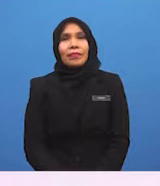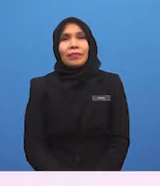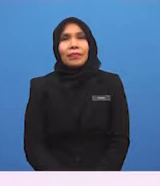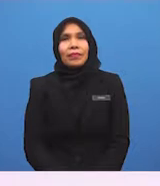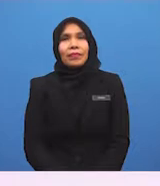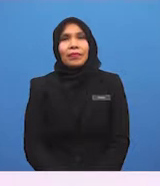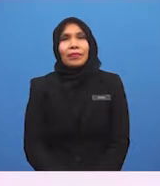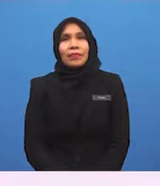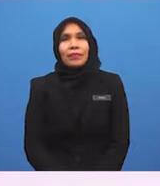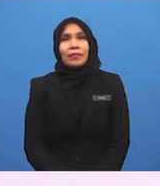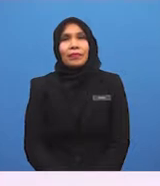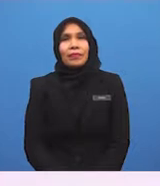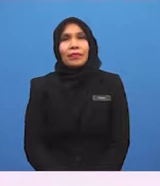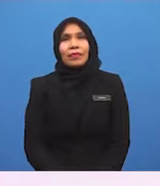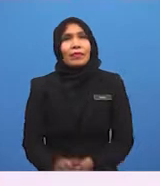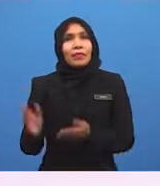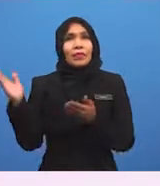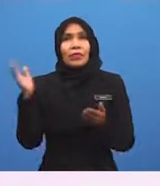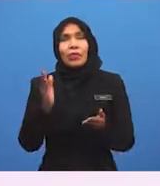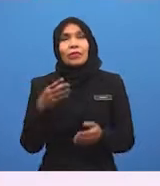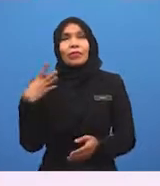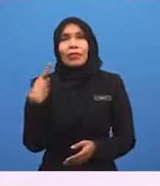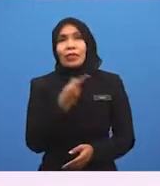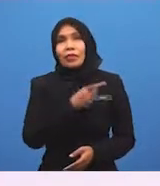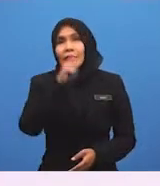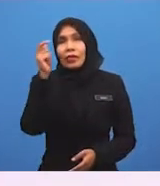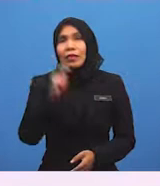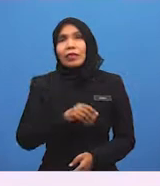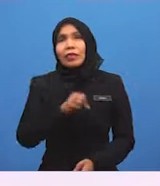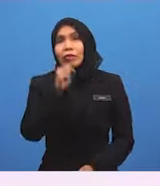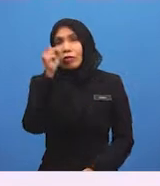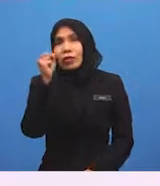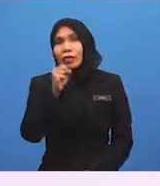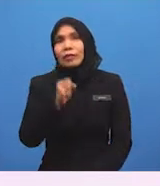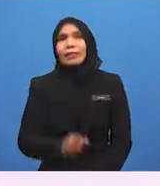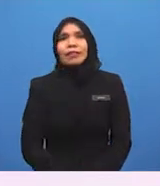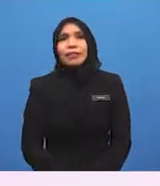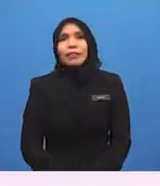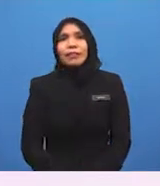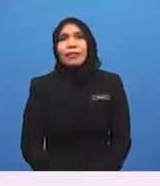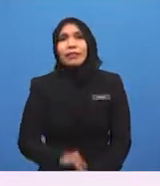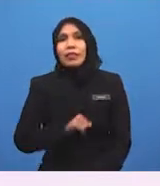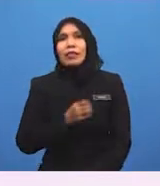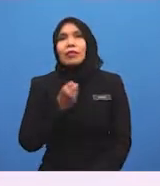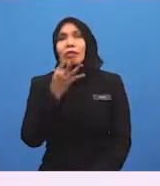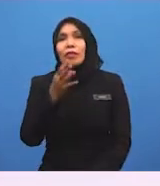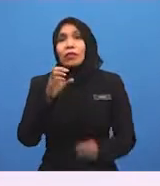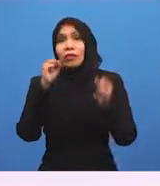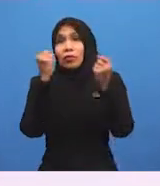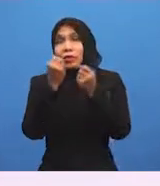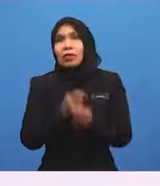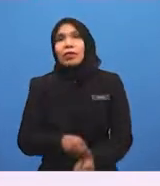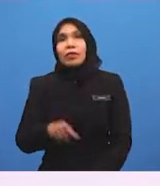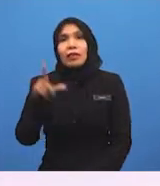Ling, jom kita tanya soalan dengan murid-murid. Saya beritahu situasi, Ling tolong